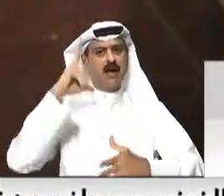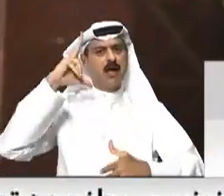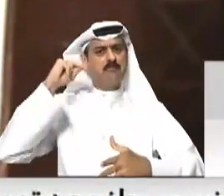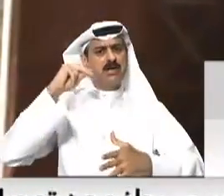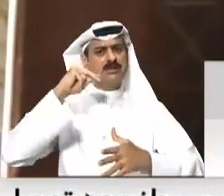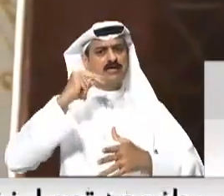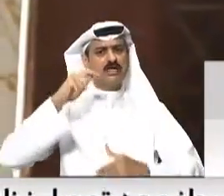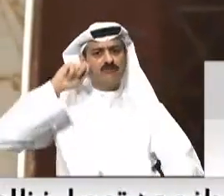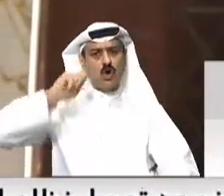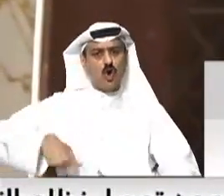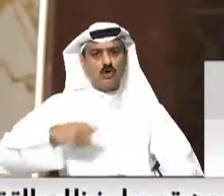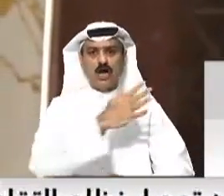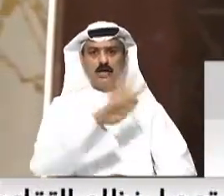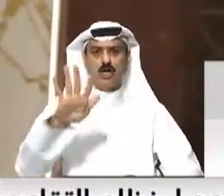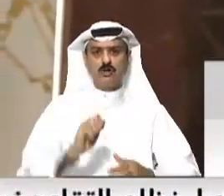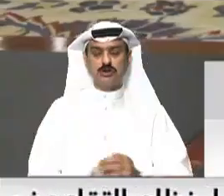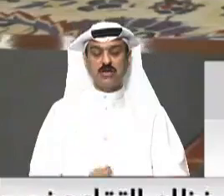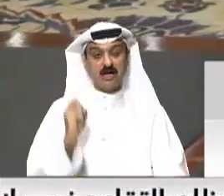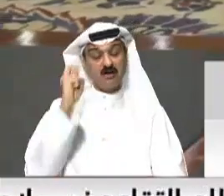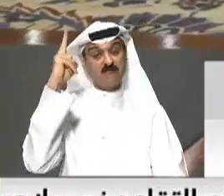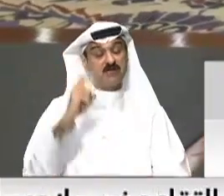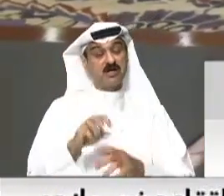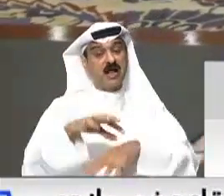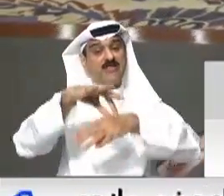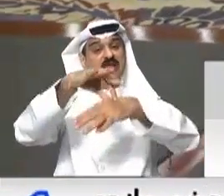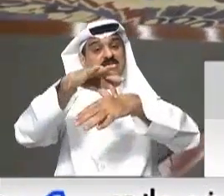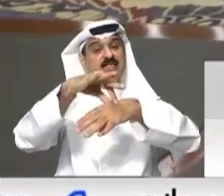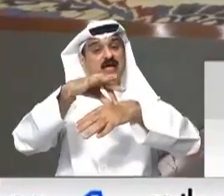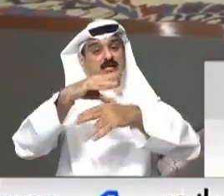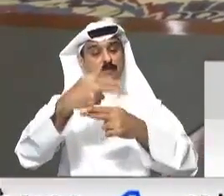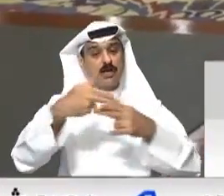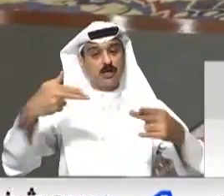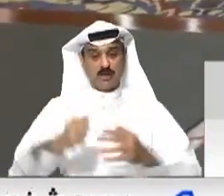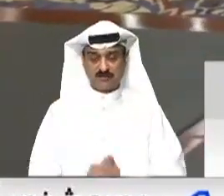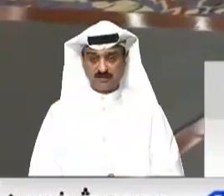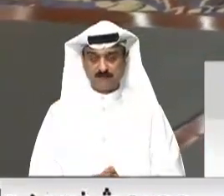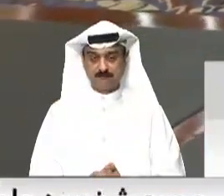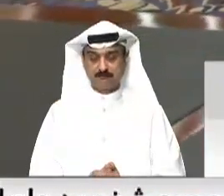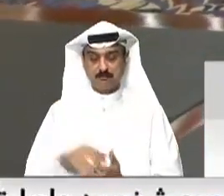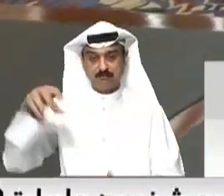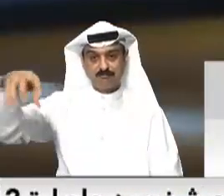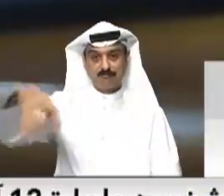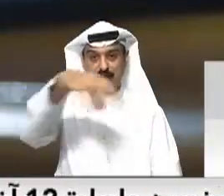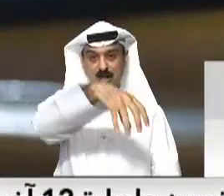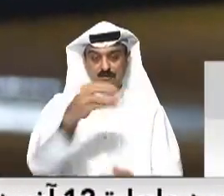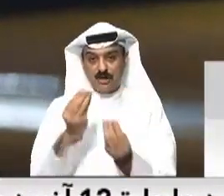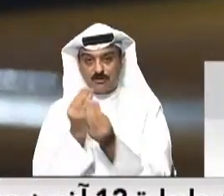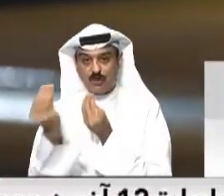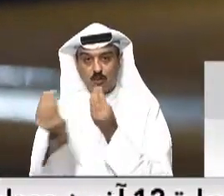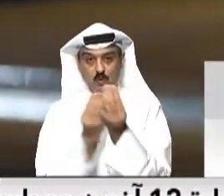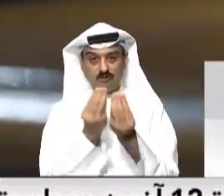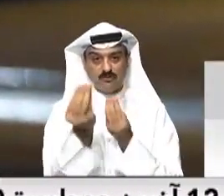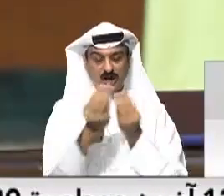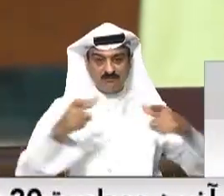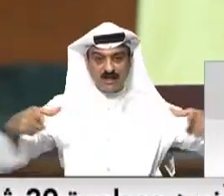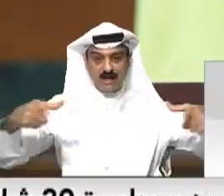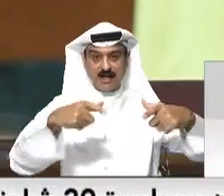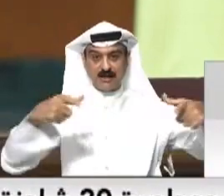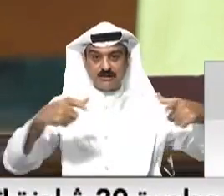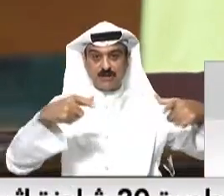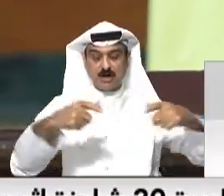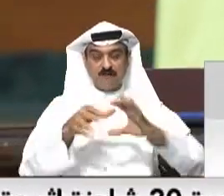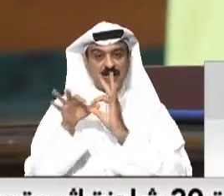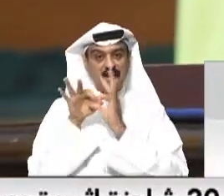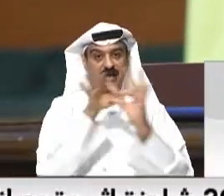وشعبها لهذه المبادرة الإنسانية. وتناول الجانبان خلال جلسة المباحثات كافة أوجه التعاون